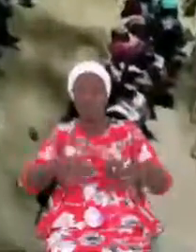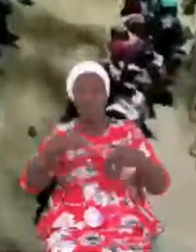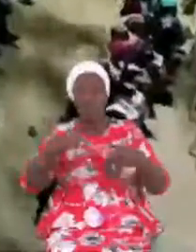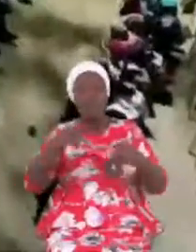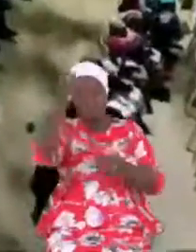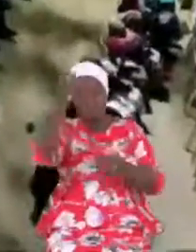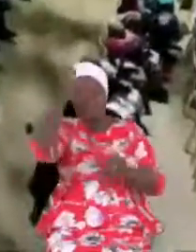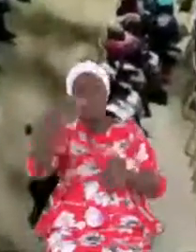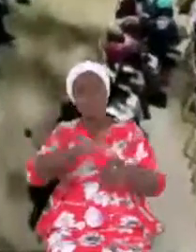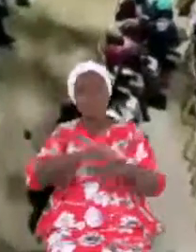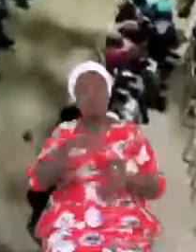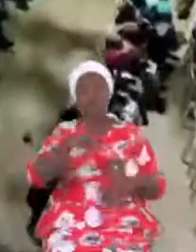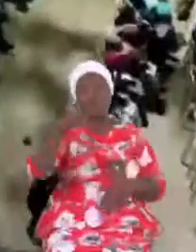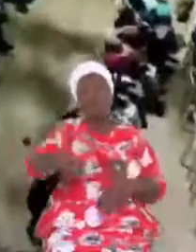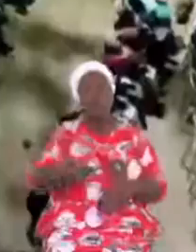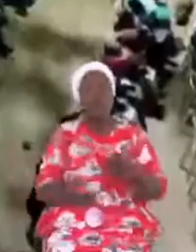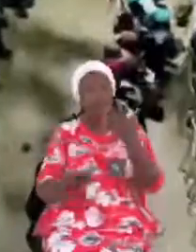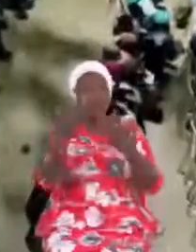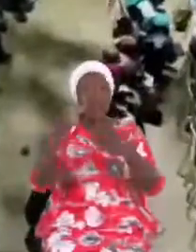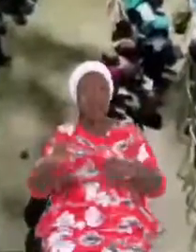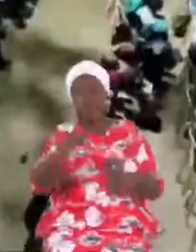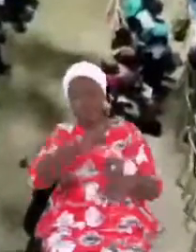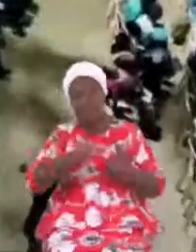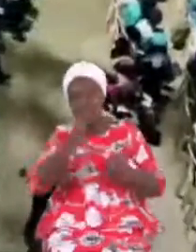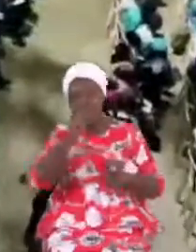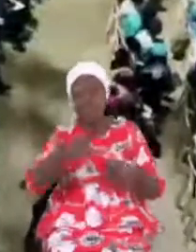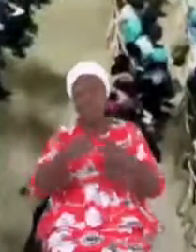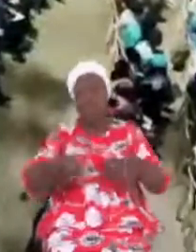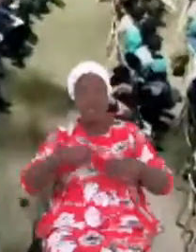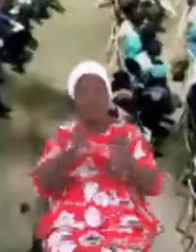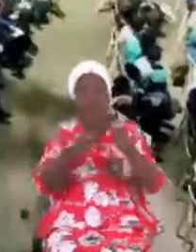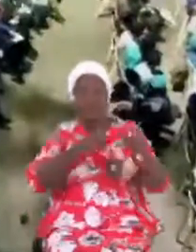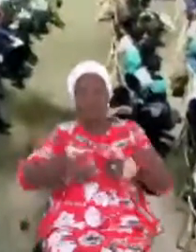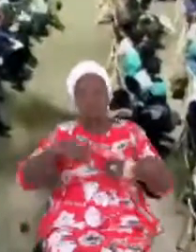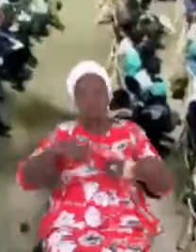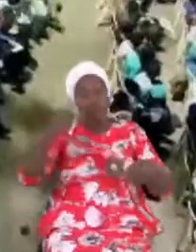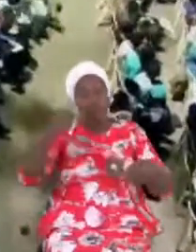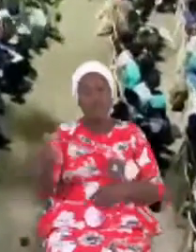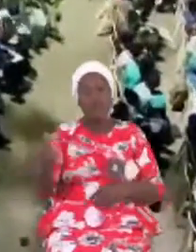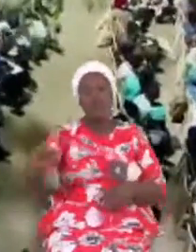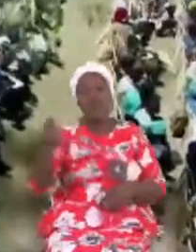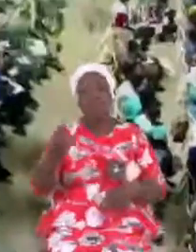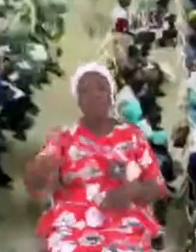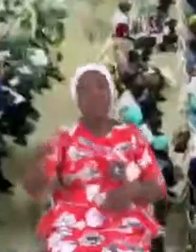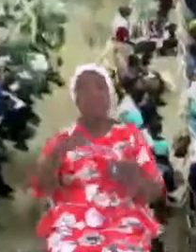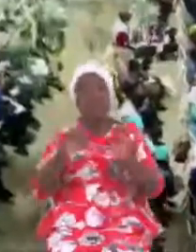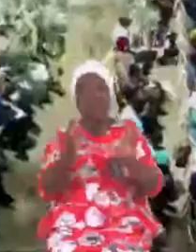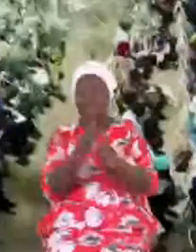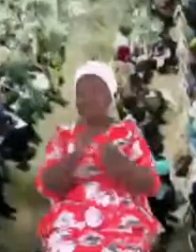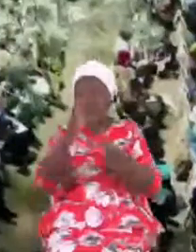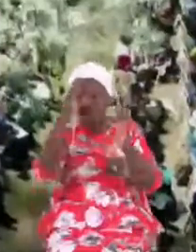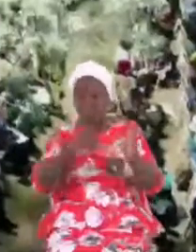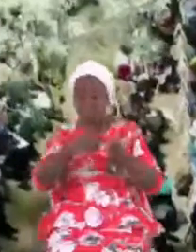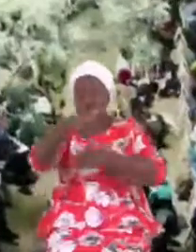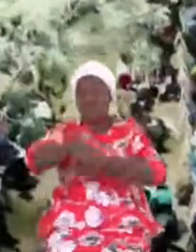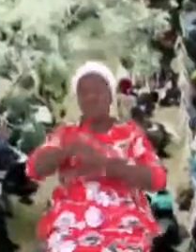Satan dans l'au-delà. Je vivrai avec le Seigneur pour toujours et toujours. Si tu prends cette décision ce soir,